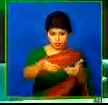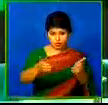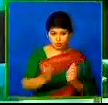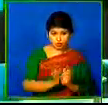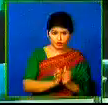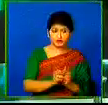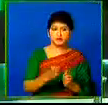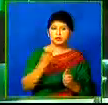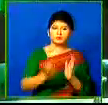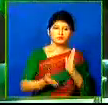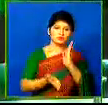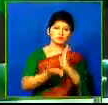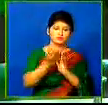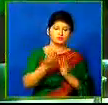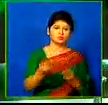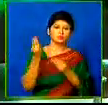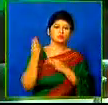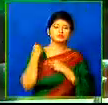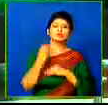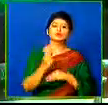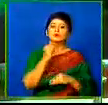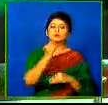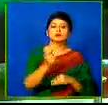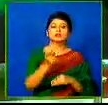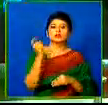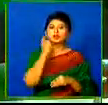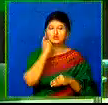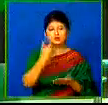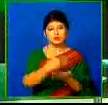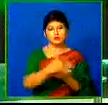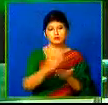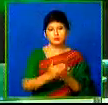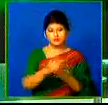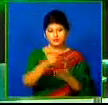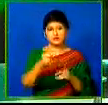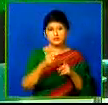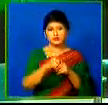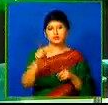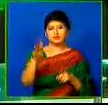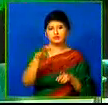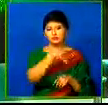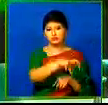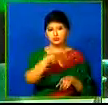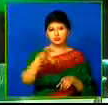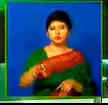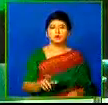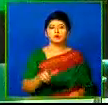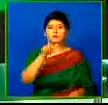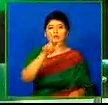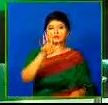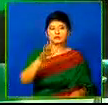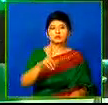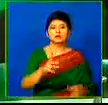করার জন্য বিশেষ উদ্যোগ গ্রহণ করেছে। এ লক্ষ্যে স্থানীয় সরকার বিভাগের উদ্যোগে দ্বিতীয় পর্যায়ে 14টি জেলায় 57টি